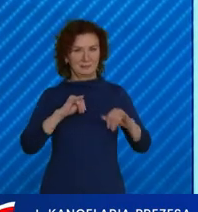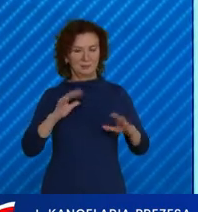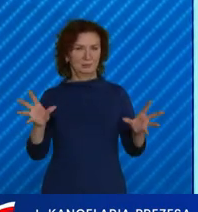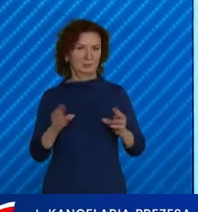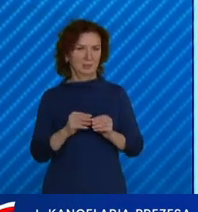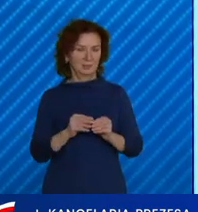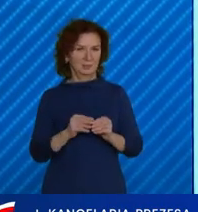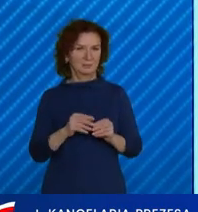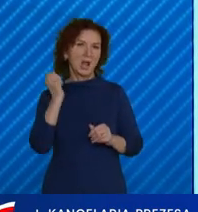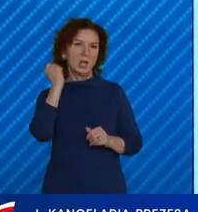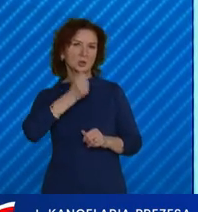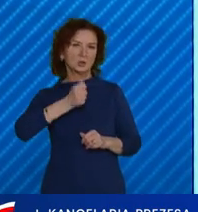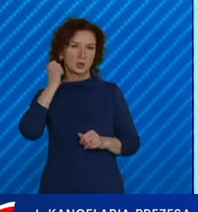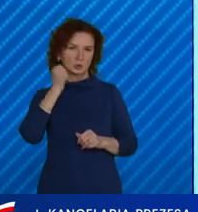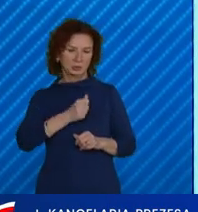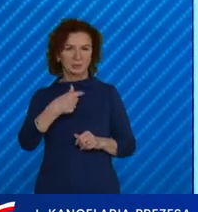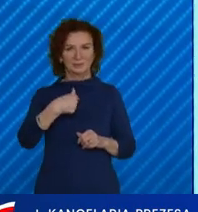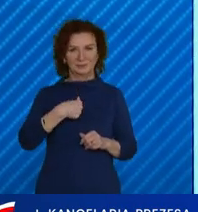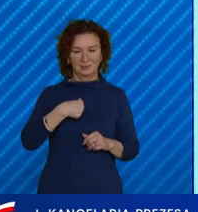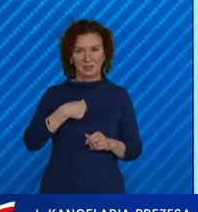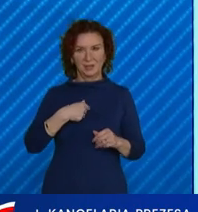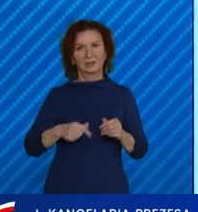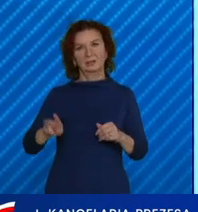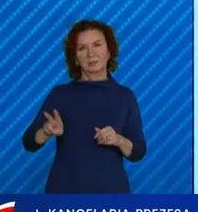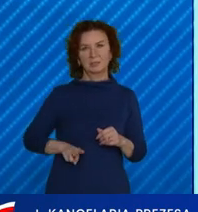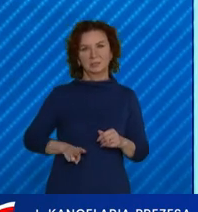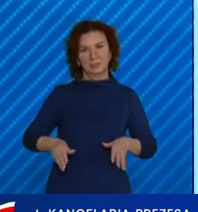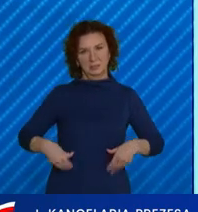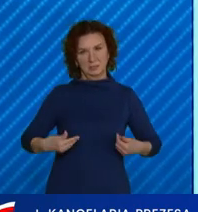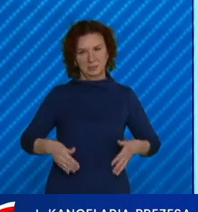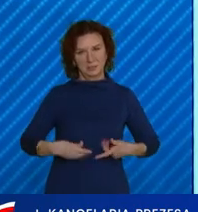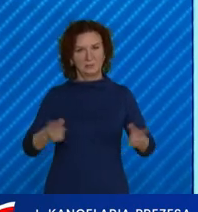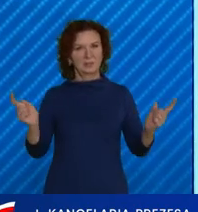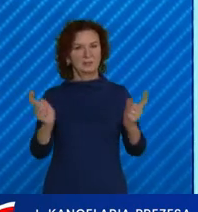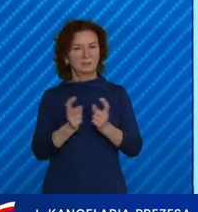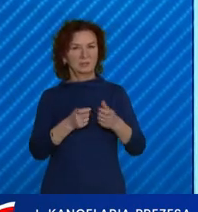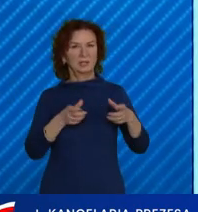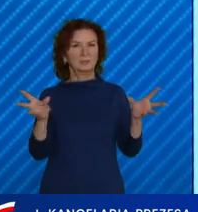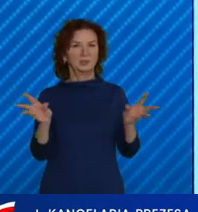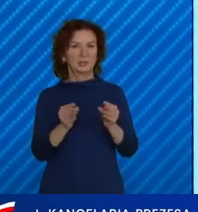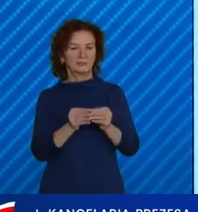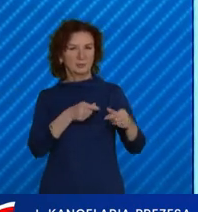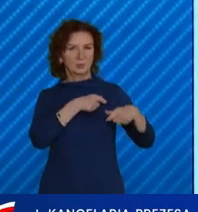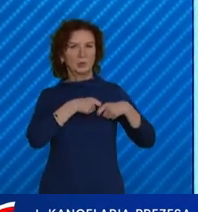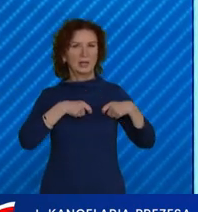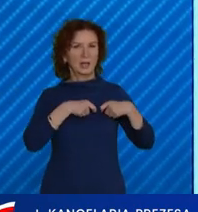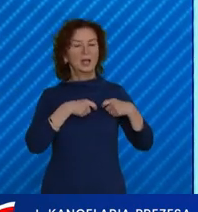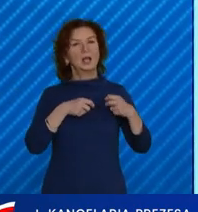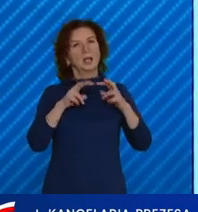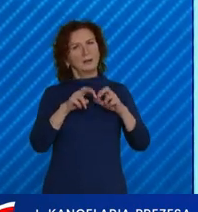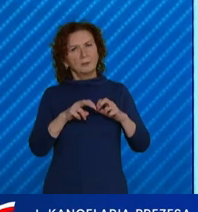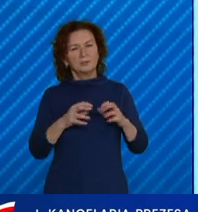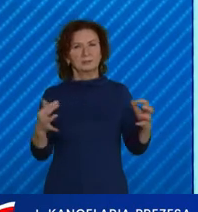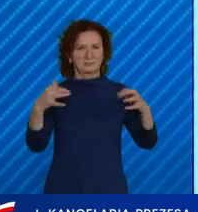i przedstawiciele Ministerstwa Zdrowia co tydzień spotykamy się na komisji wspólnej rządu i samorządu, gdzie